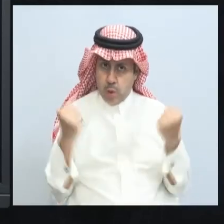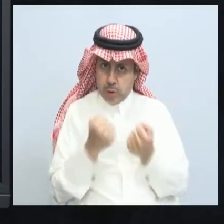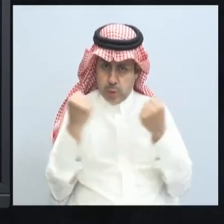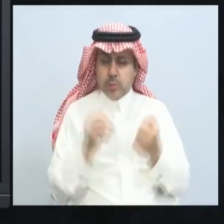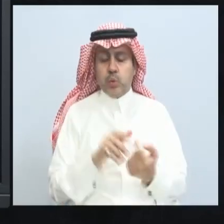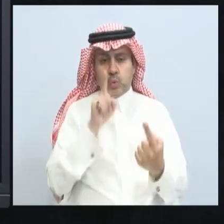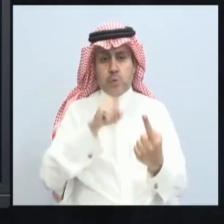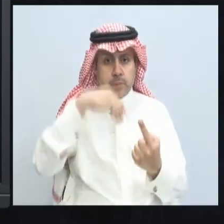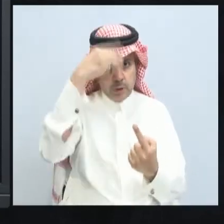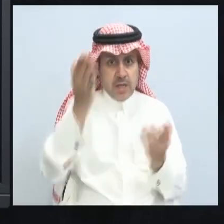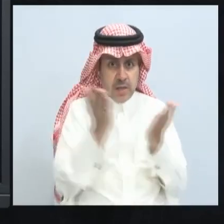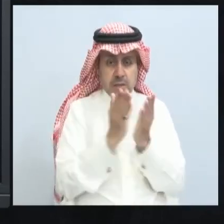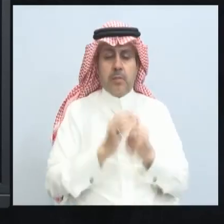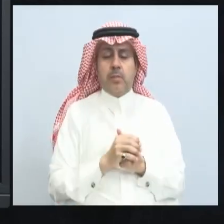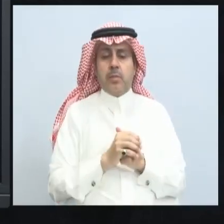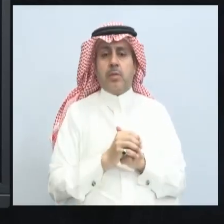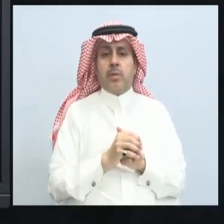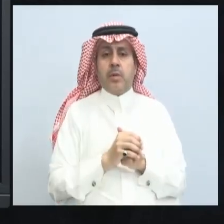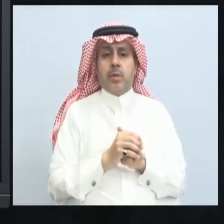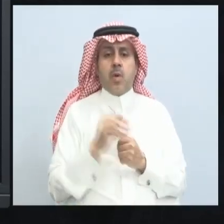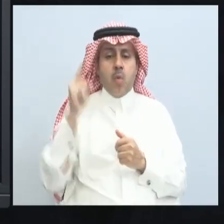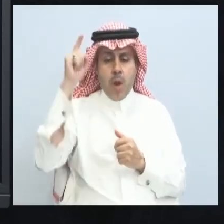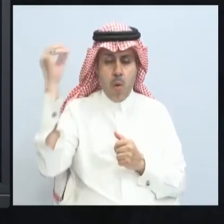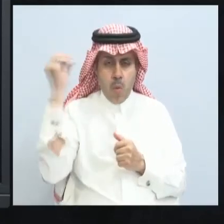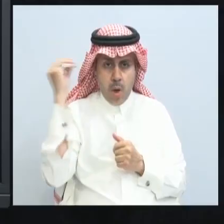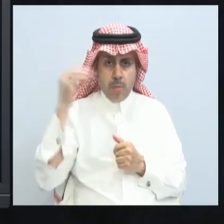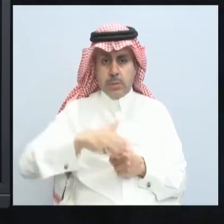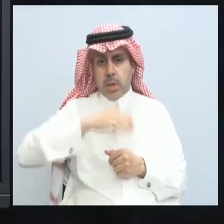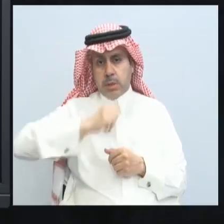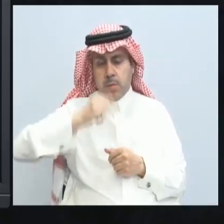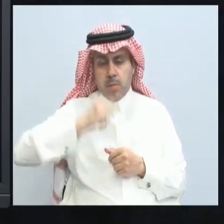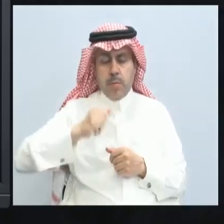والتقيم باذن الله في درس قادم هذا والله اعلم وصلى الله وسلم على نبينا محمد